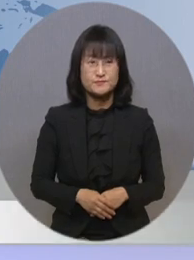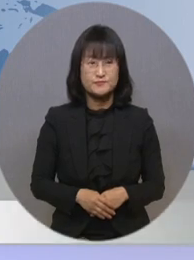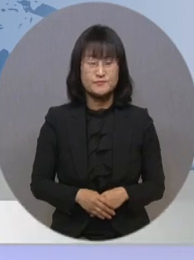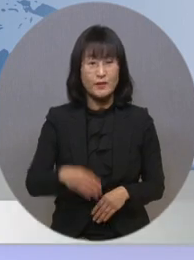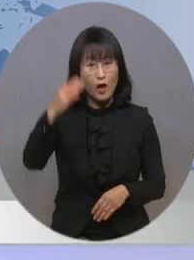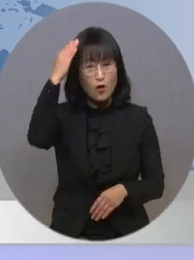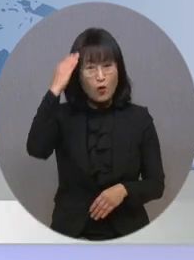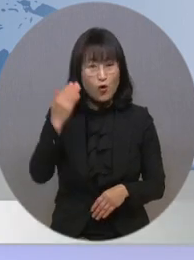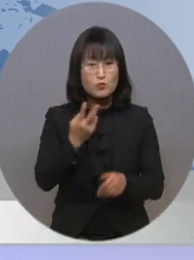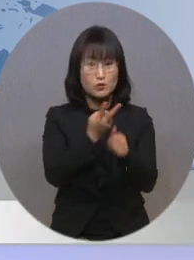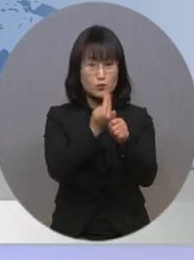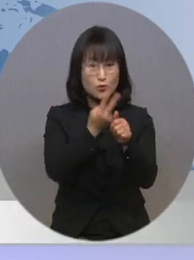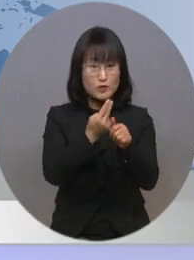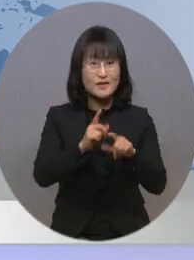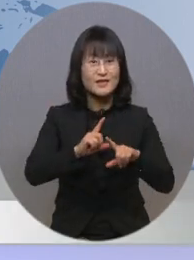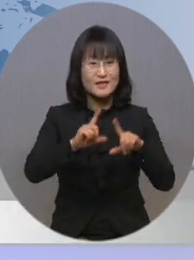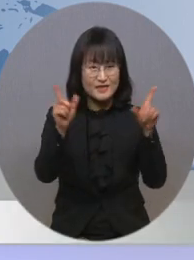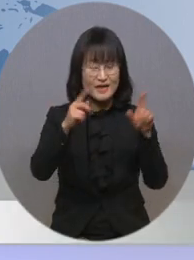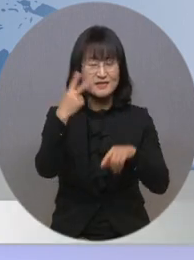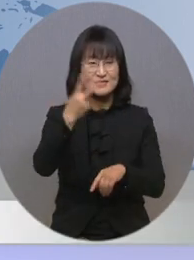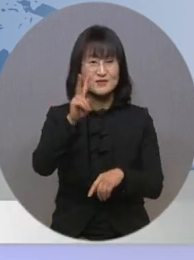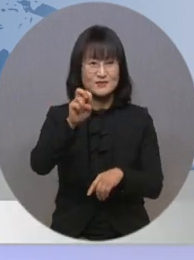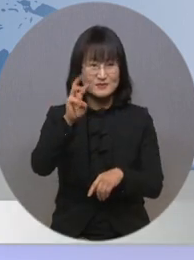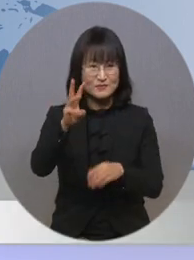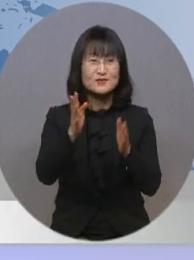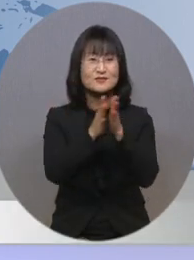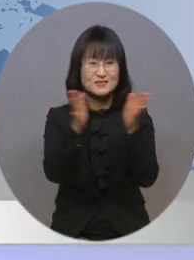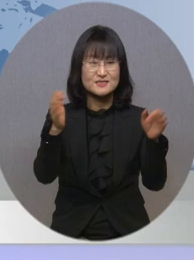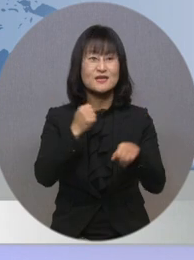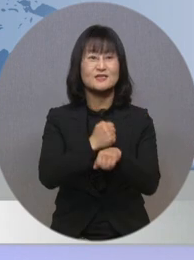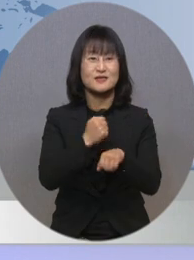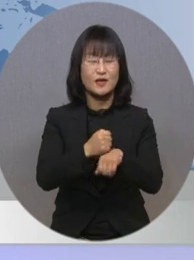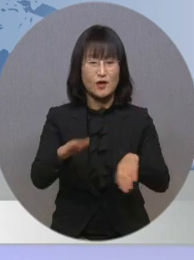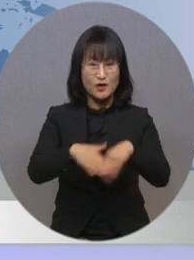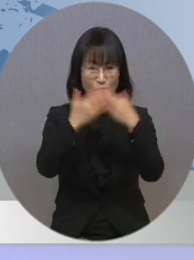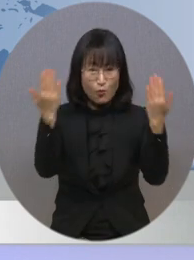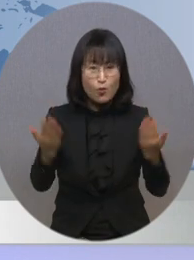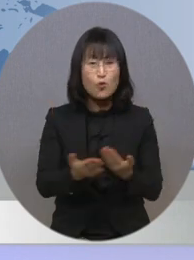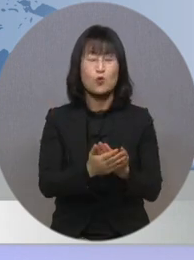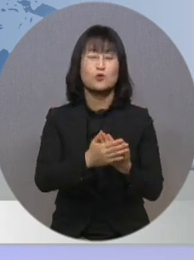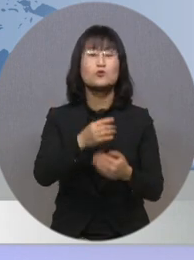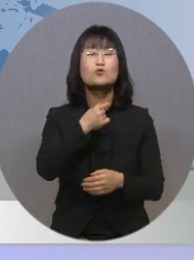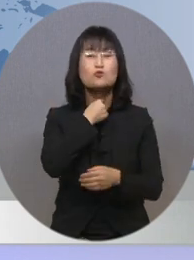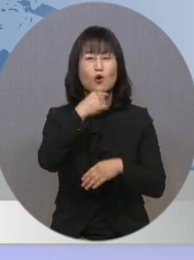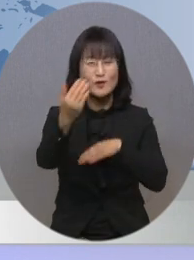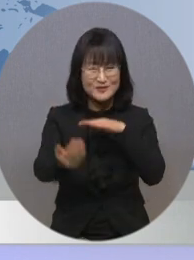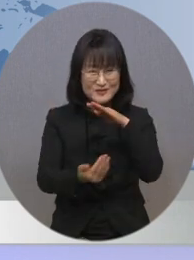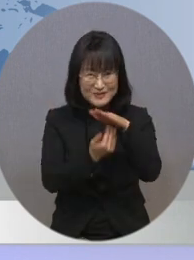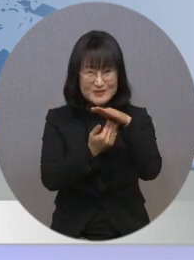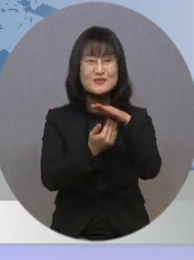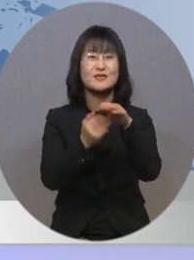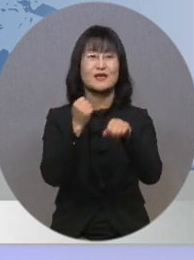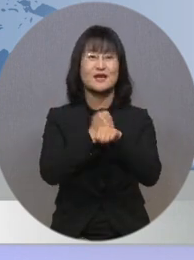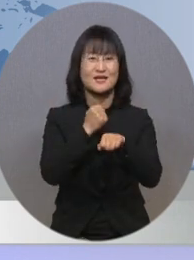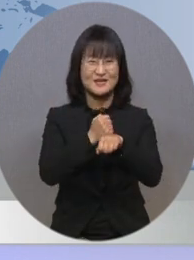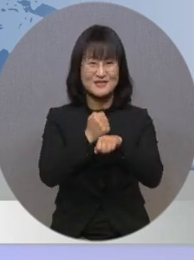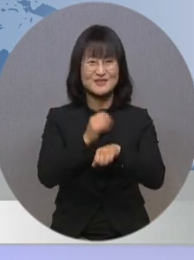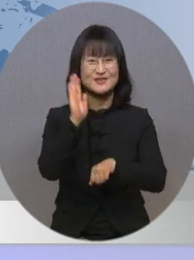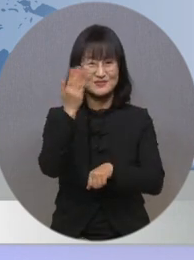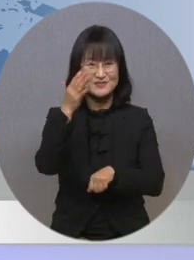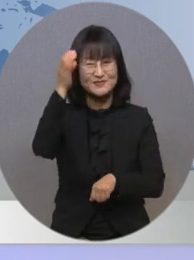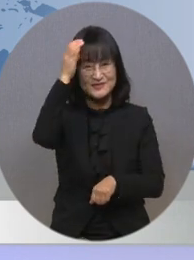검은 토끼의 해 2023년이 시작됩니다 모두 다 이루고자 하는 바를 껑충 뛰어넘는 한 해가 되기를